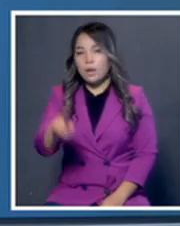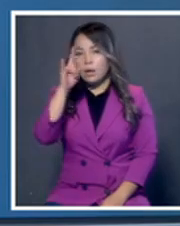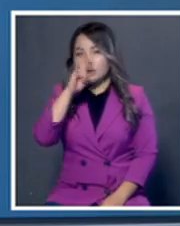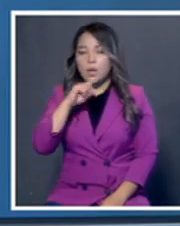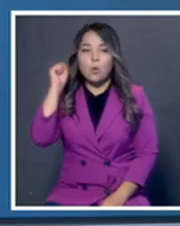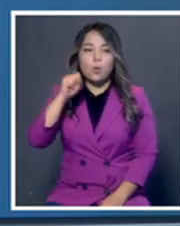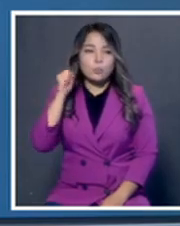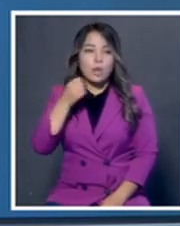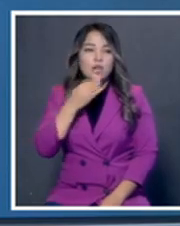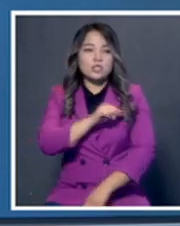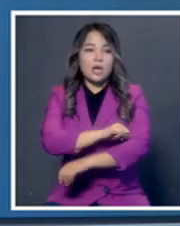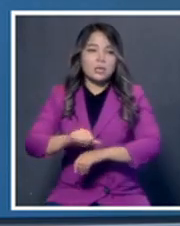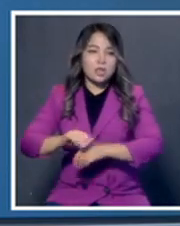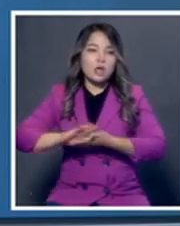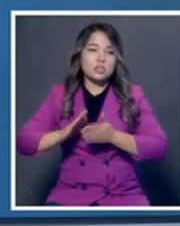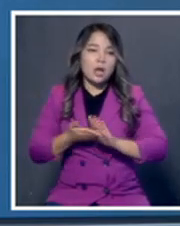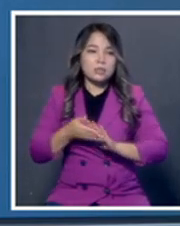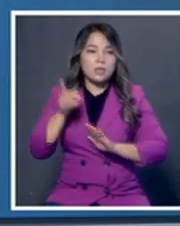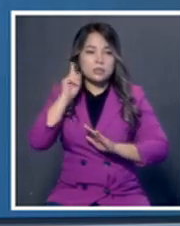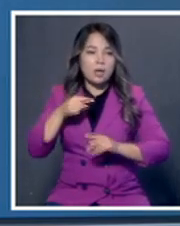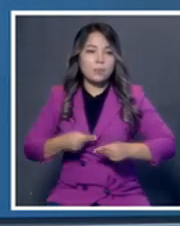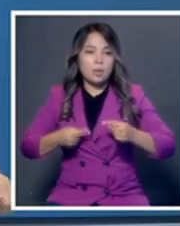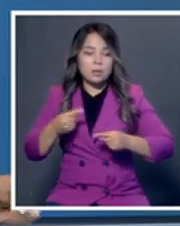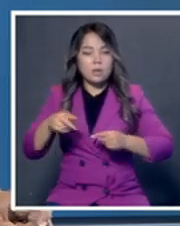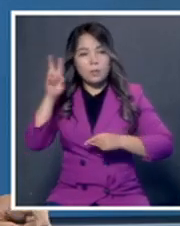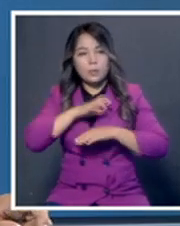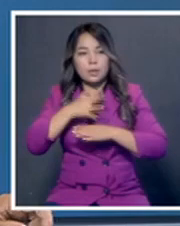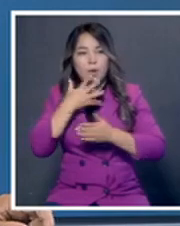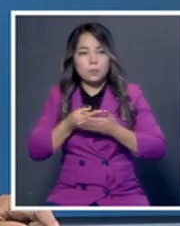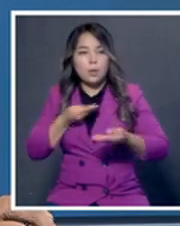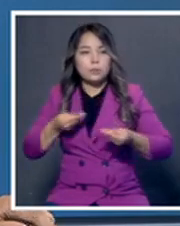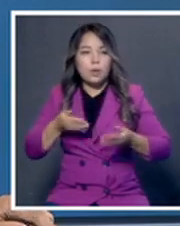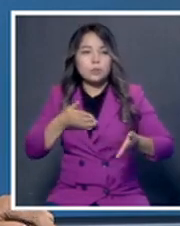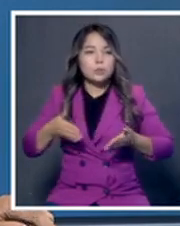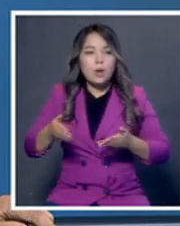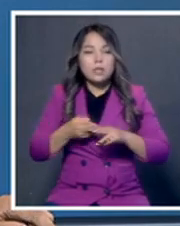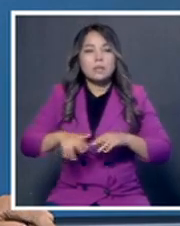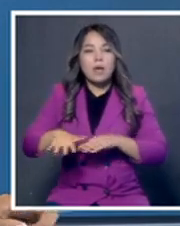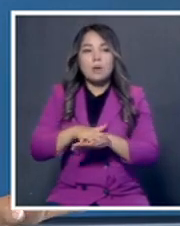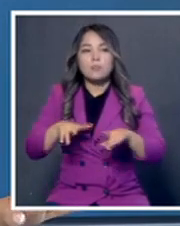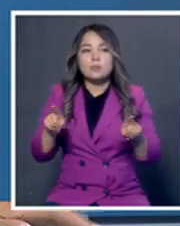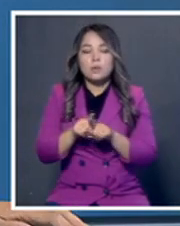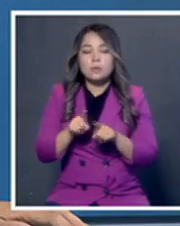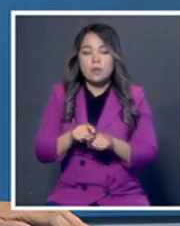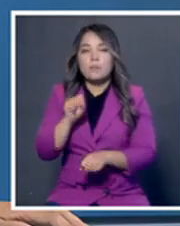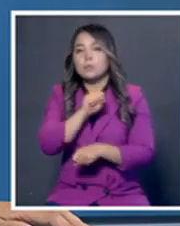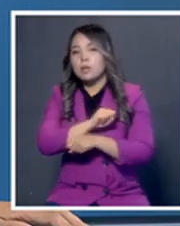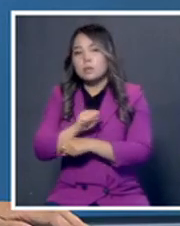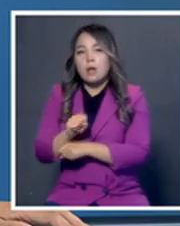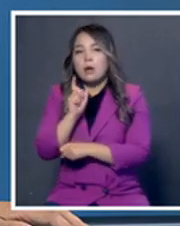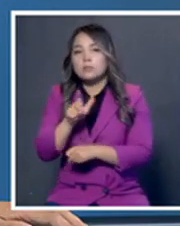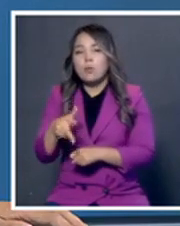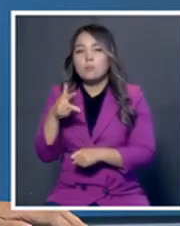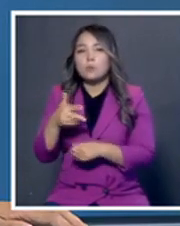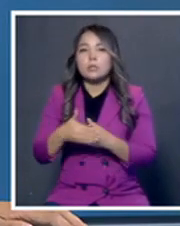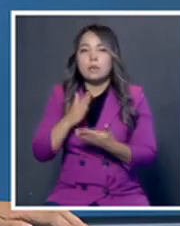Қазақ-өзбек шекарасында жағдай шиеленісіп тұр. Өз еліне өте алмай, Жібек жолы кеден бекетінде кідіріп қалғандардың саны 3000-ға жетті.